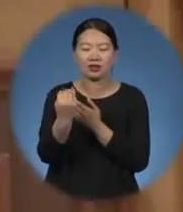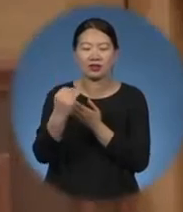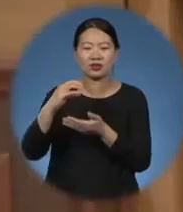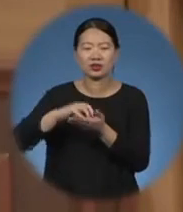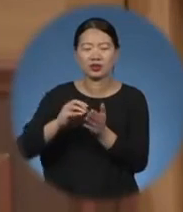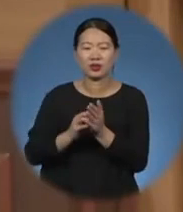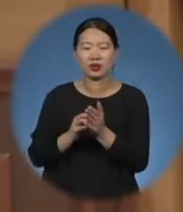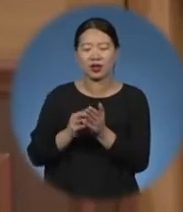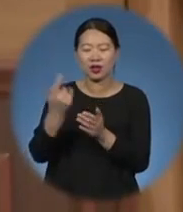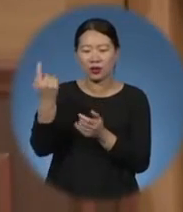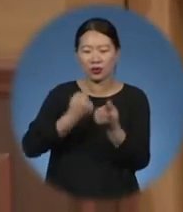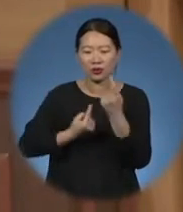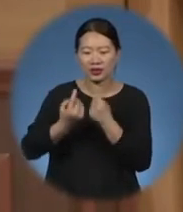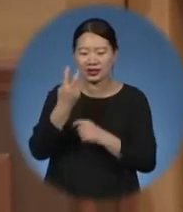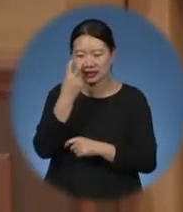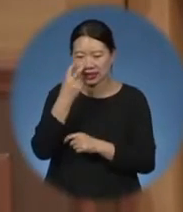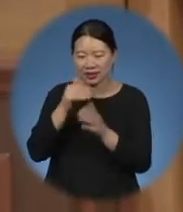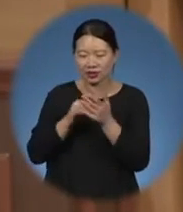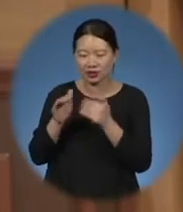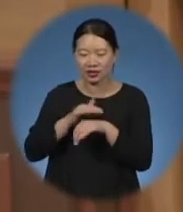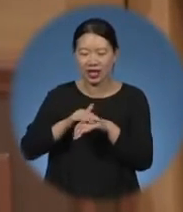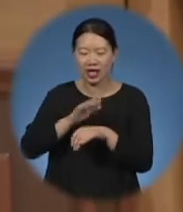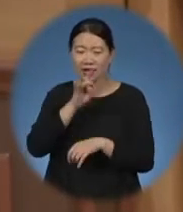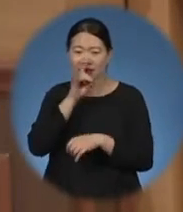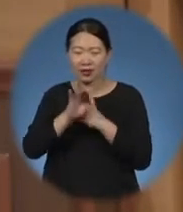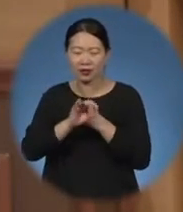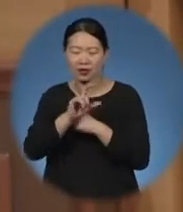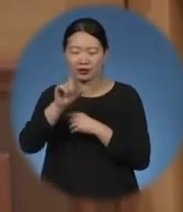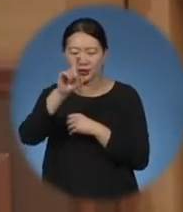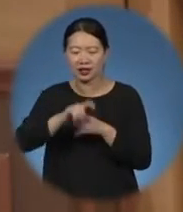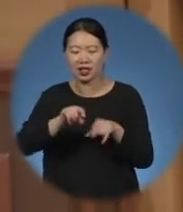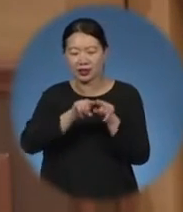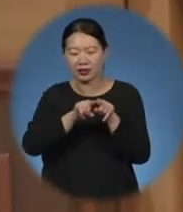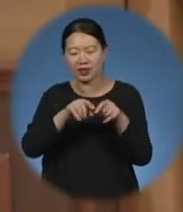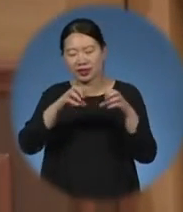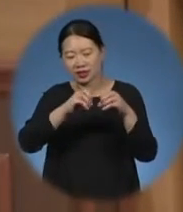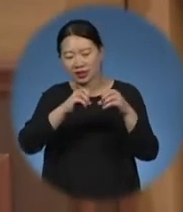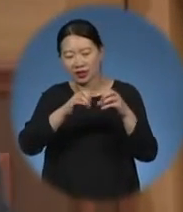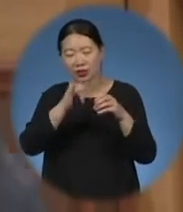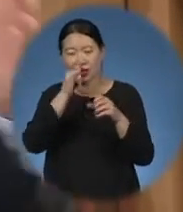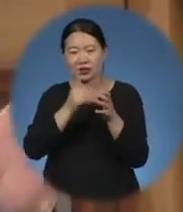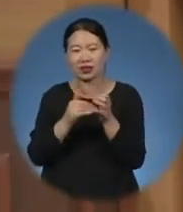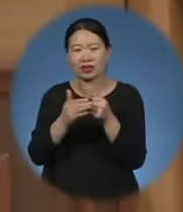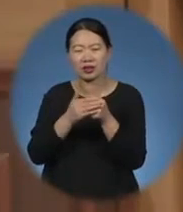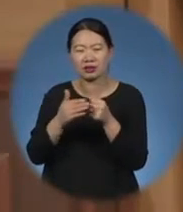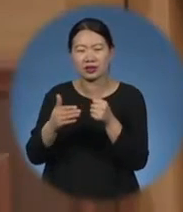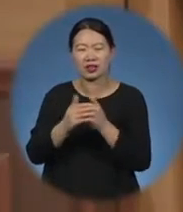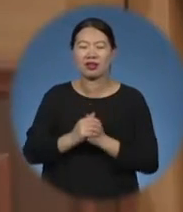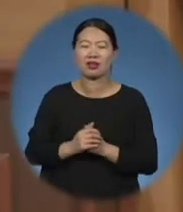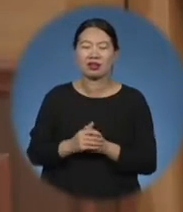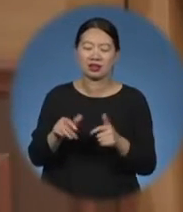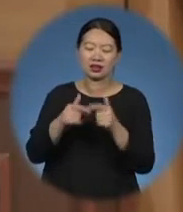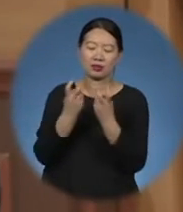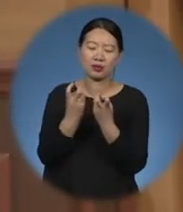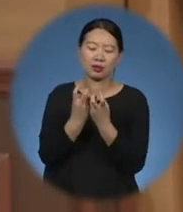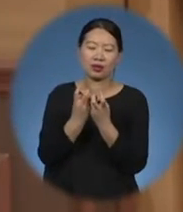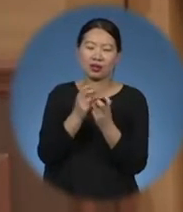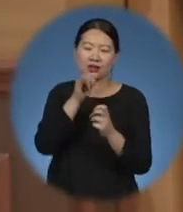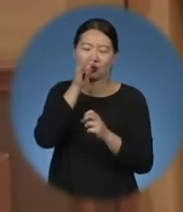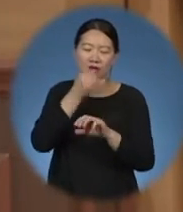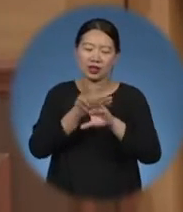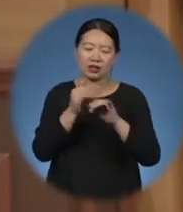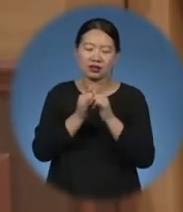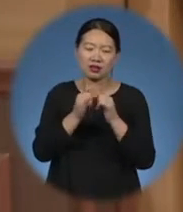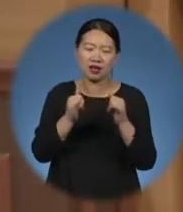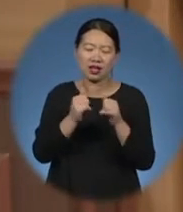오는 체크를 해가지고 잘 안 되는 부분이 있으면 지자체하고 좀 이야기를 해서 좀 늘릴 수 있는 방법을 해야 되고 남들 보고 가자고